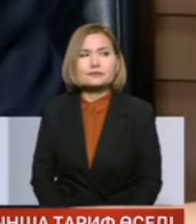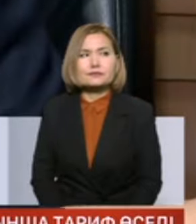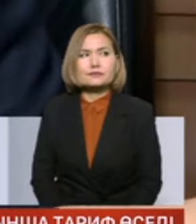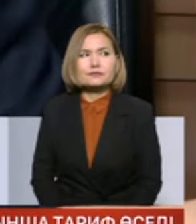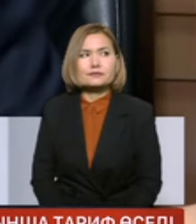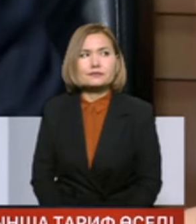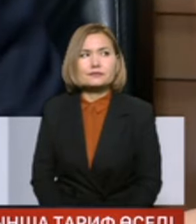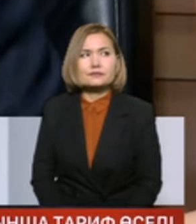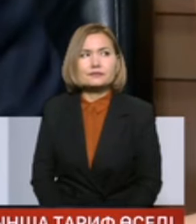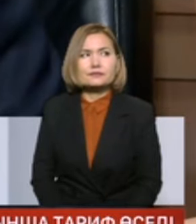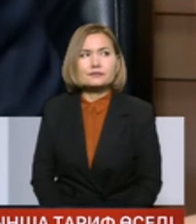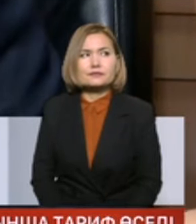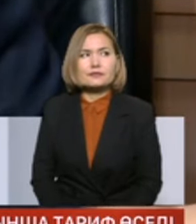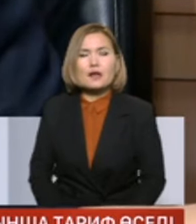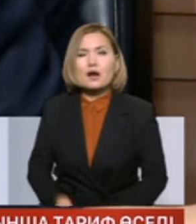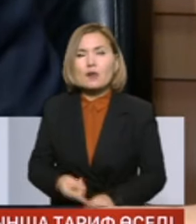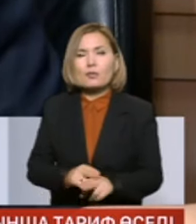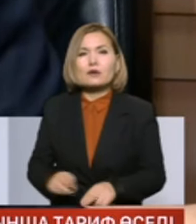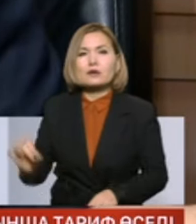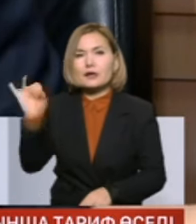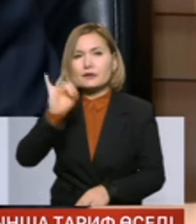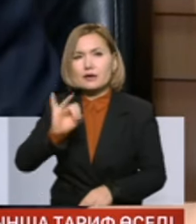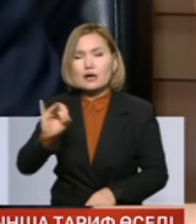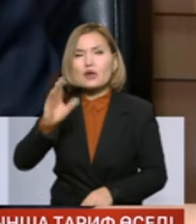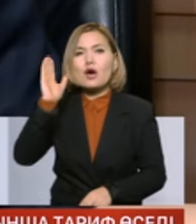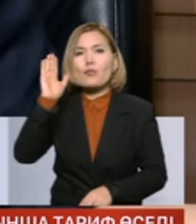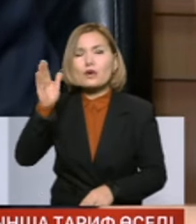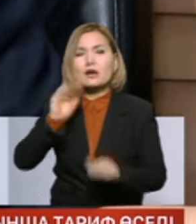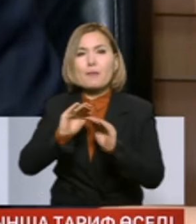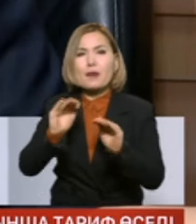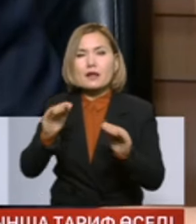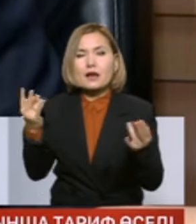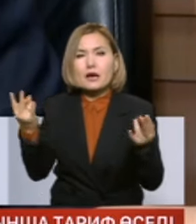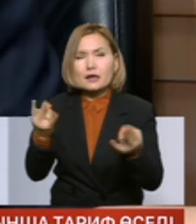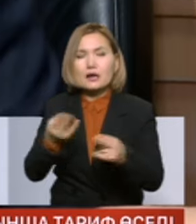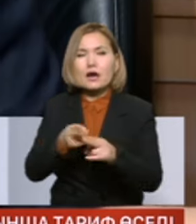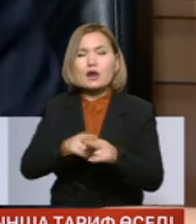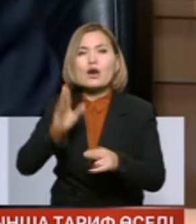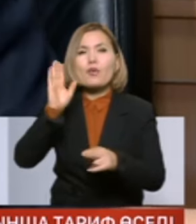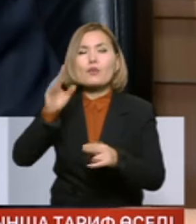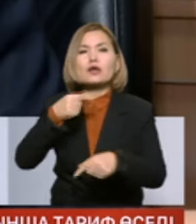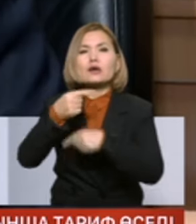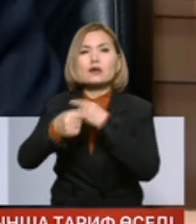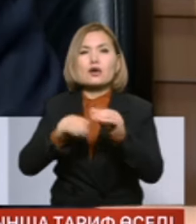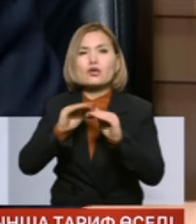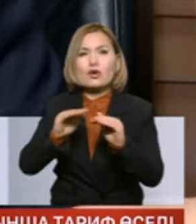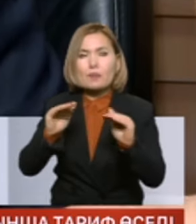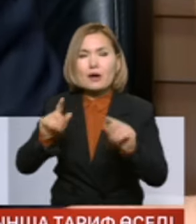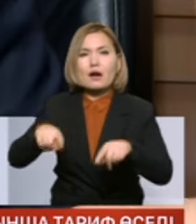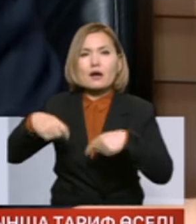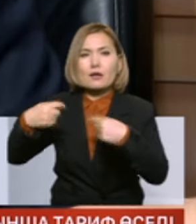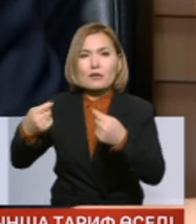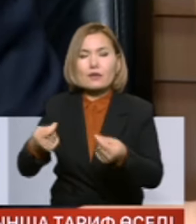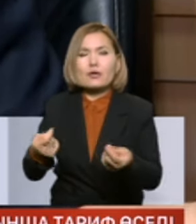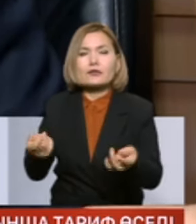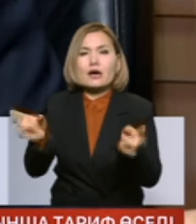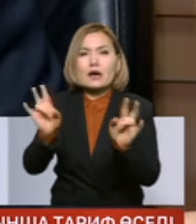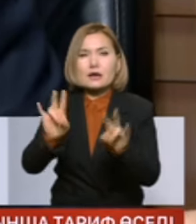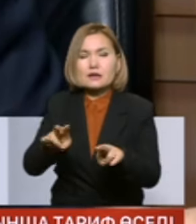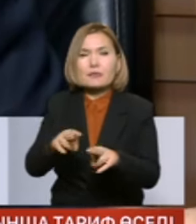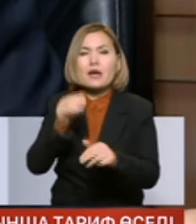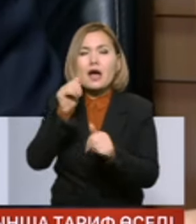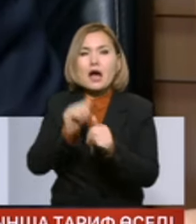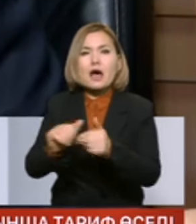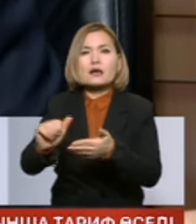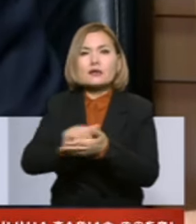Бұл деген сөз тарих, келешекке керек, келешек ұрпаққа керек. Әр қойылған